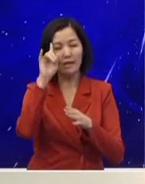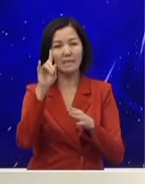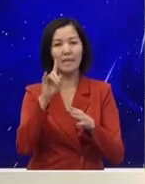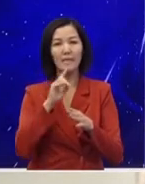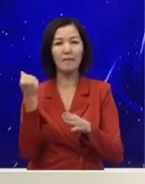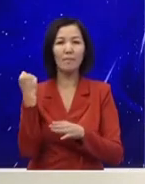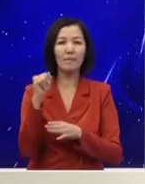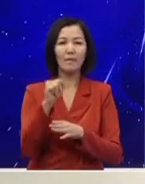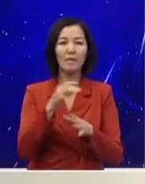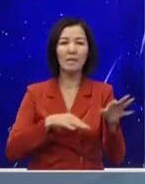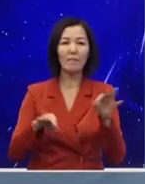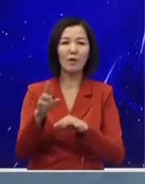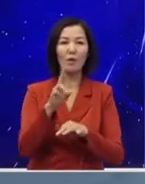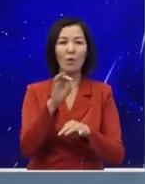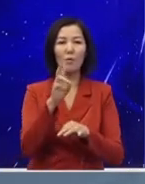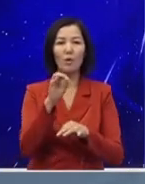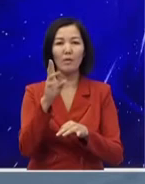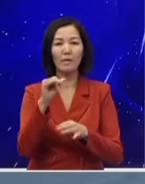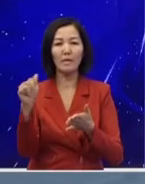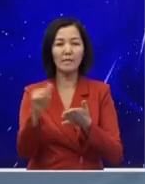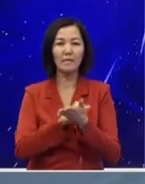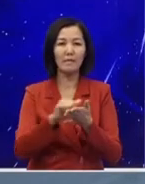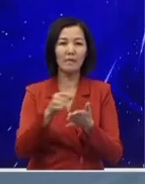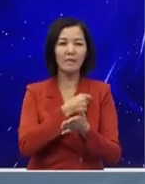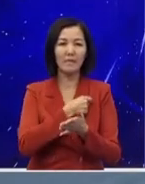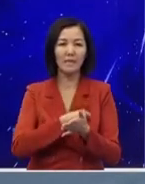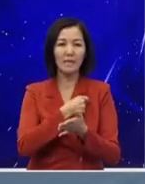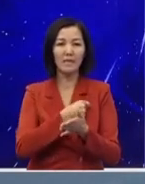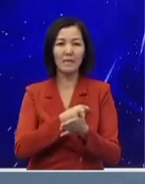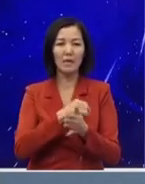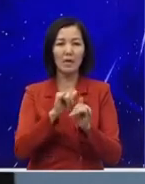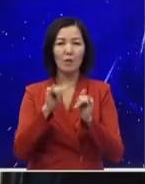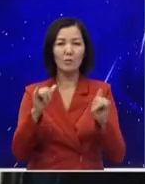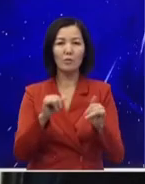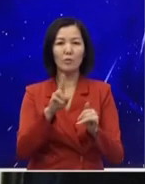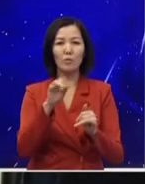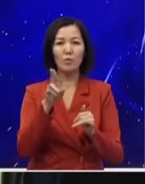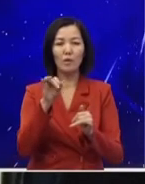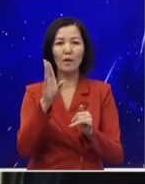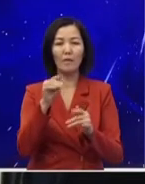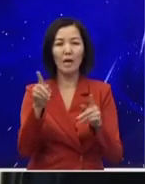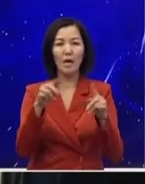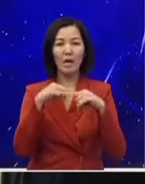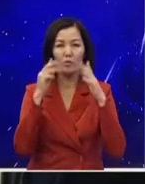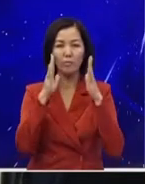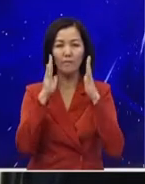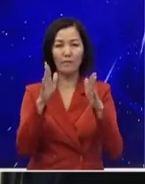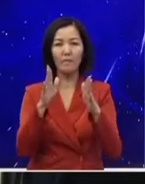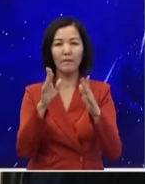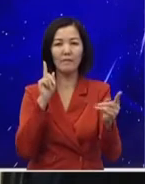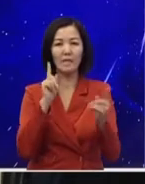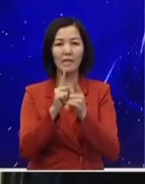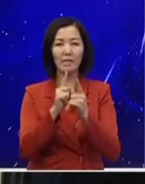проекта «Кока-кола Белестера» и сертифицированный тренер по личностному росту Мира Кудабаева. Особое внимание на встрече уделили